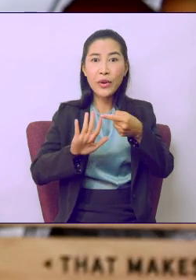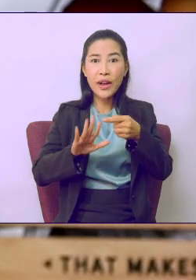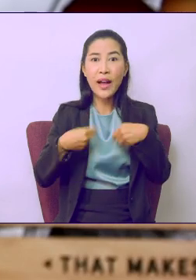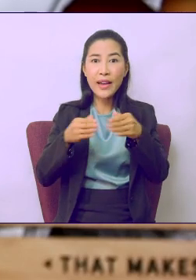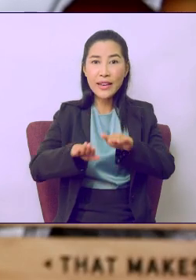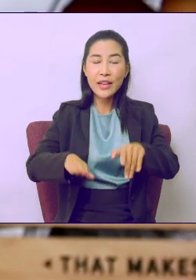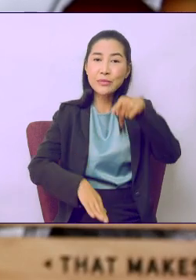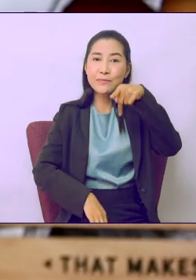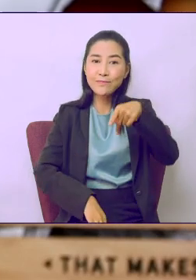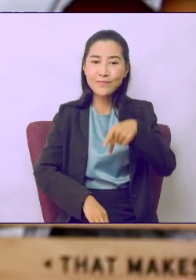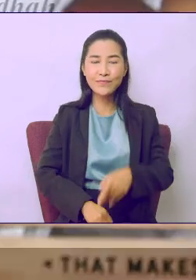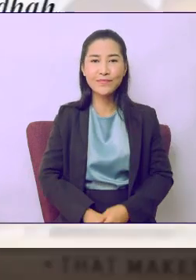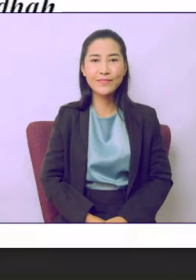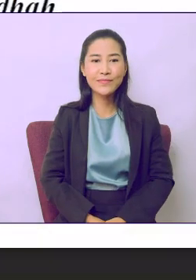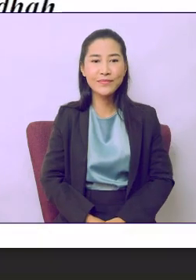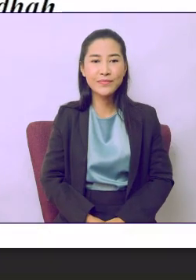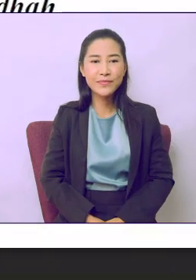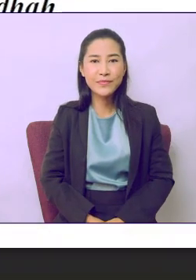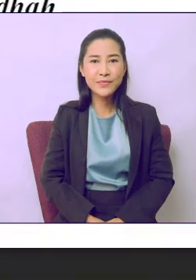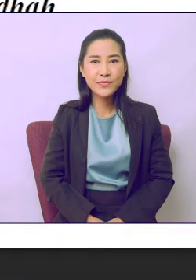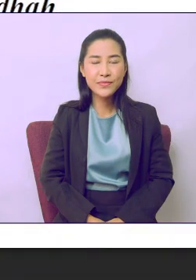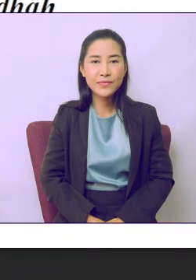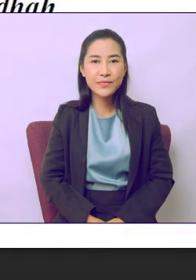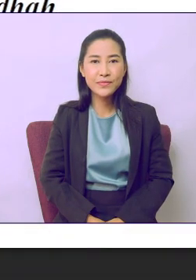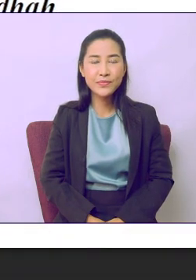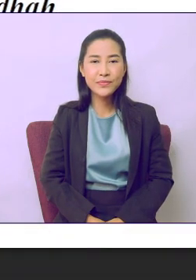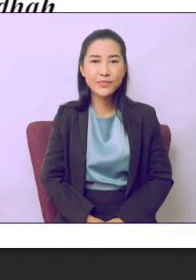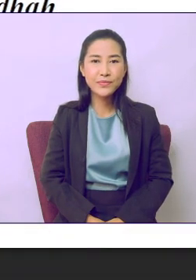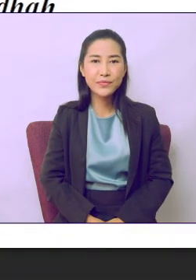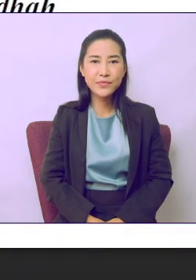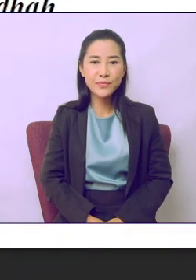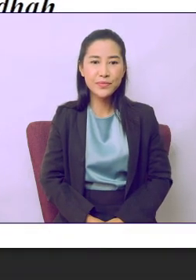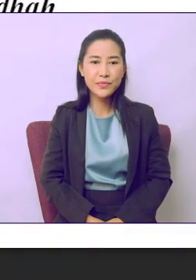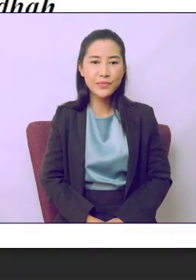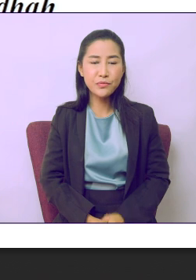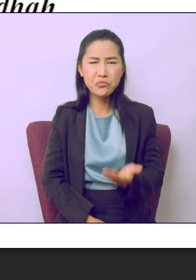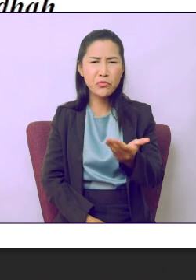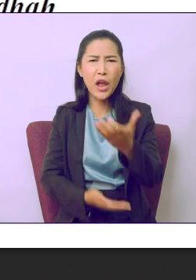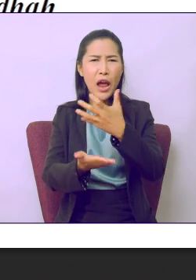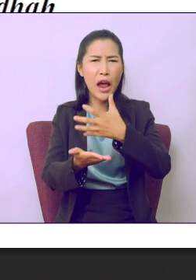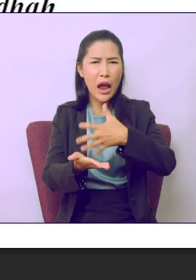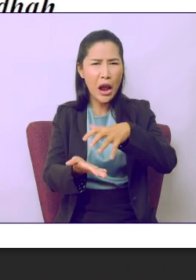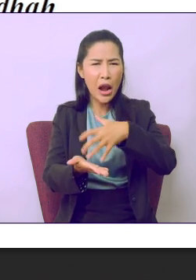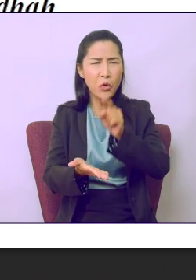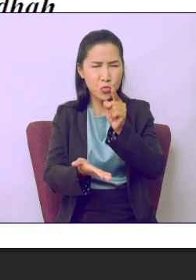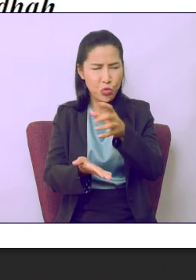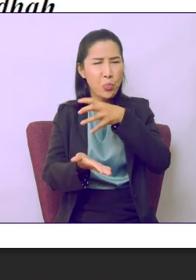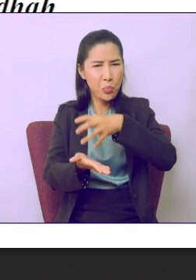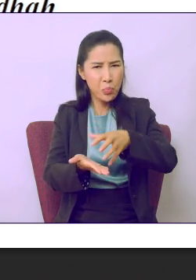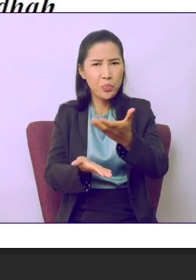ครับอ่ะมาดูนะครับสิ่งนึงก่อนนะครับจะไม่พูดเลยไม่ได้นะครับ